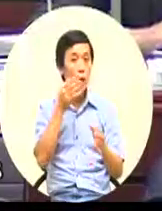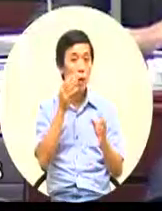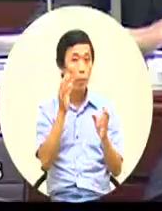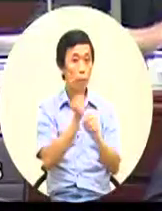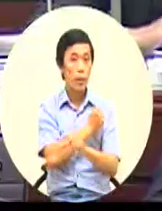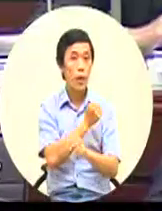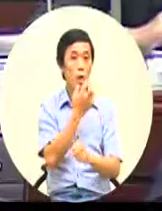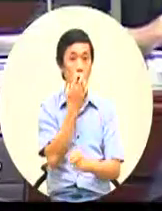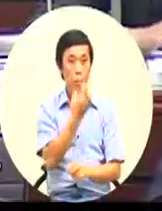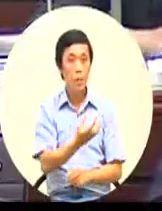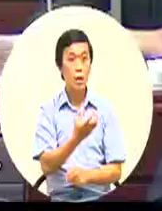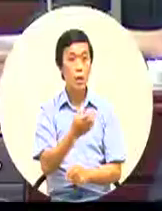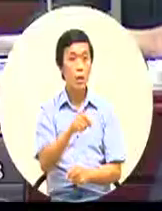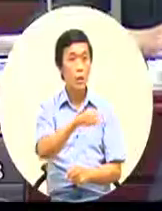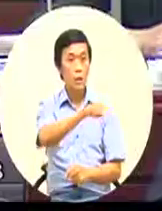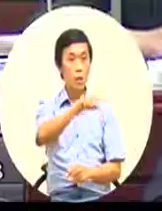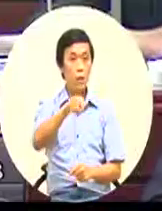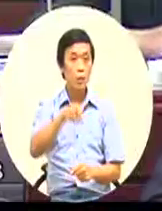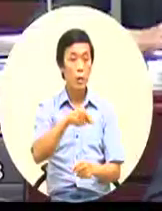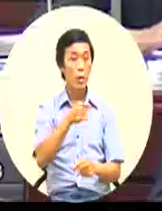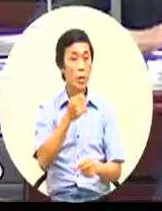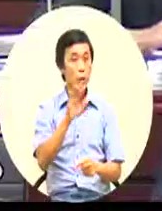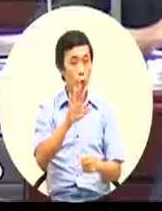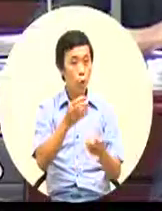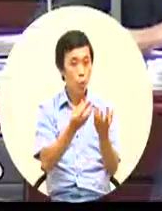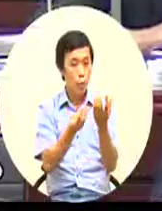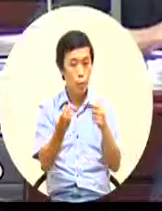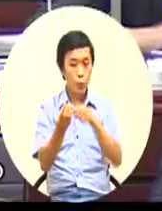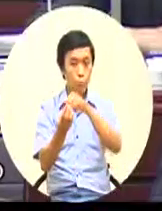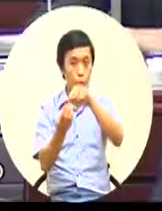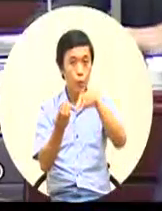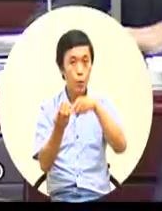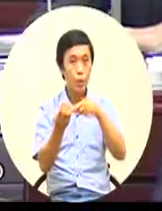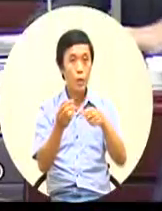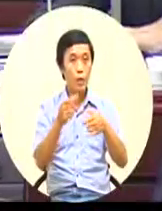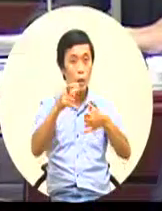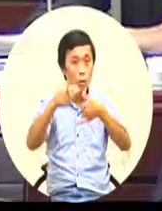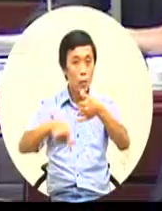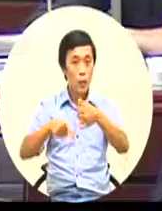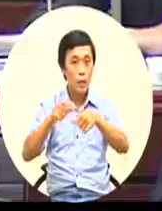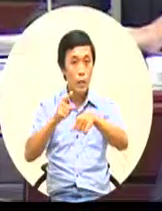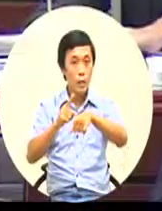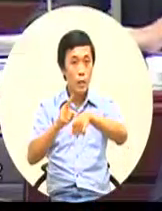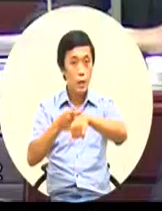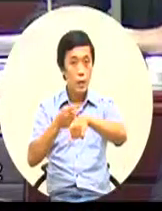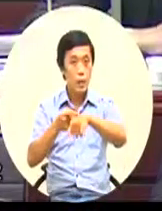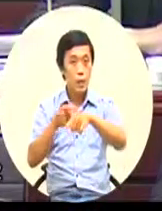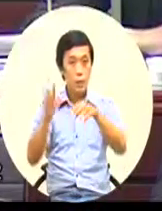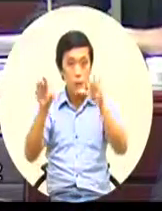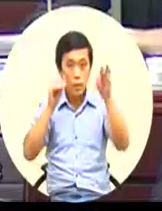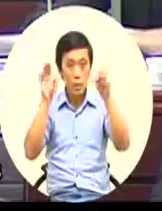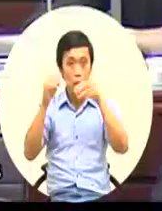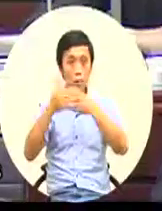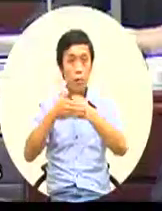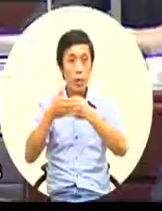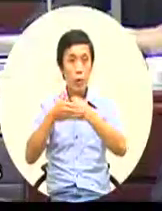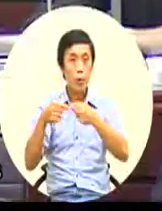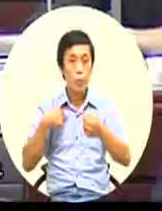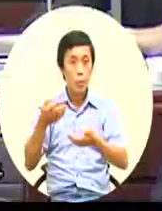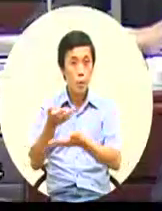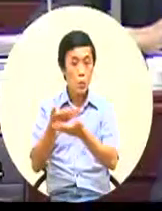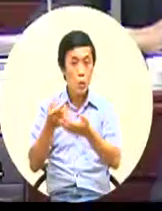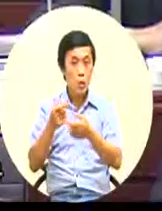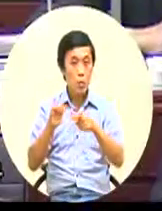事人。有些是各自的保护，我们在跟他们沟通协调的之中，未必完全能够公